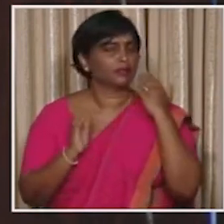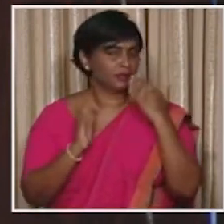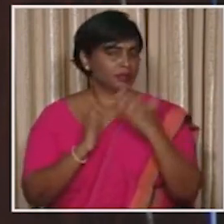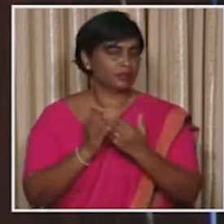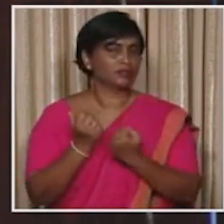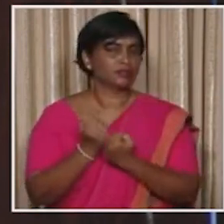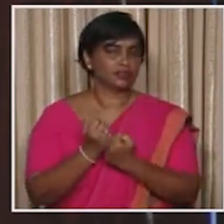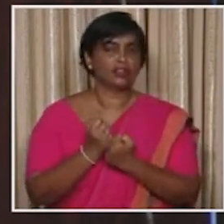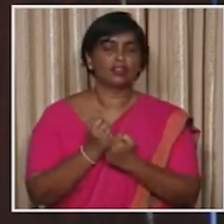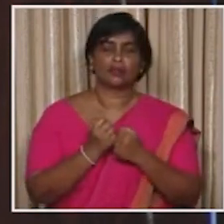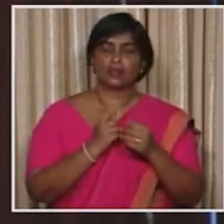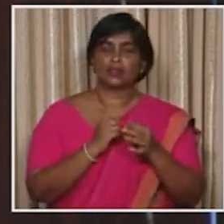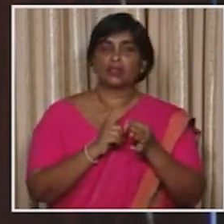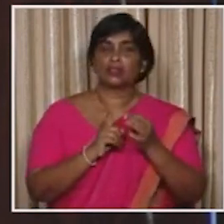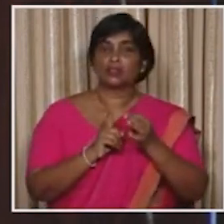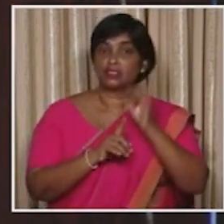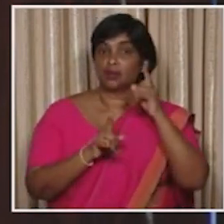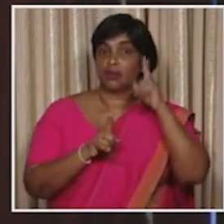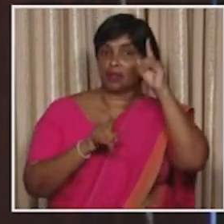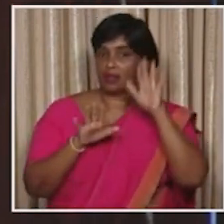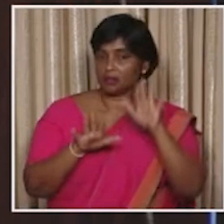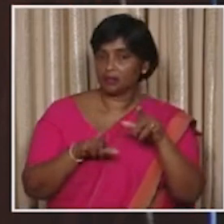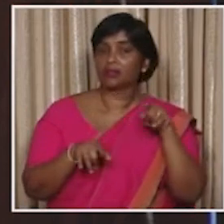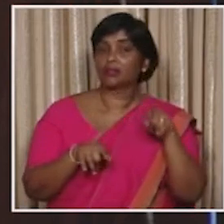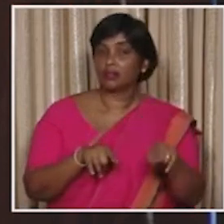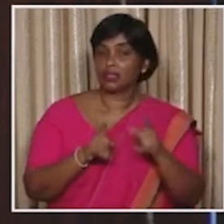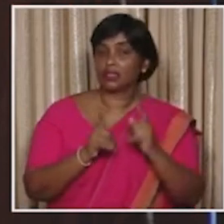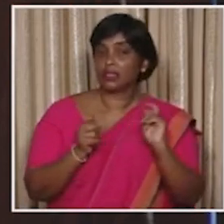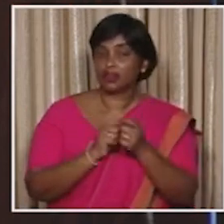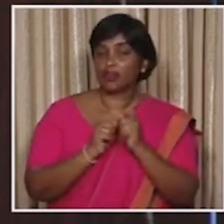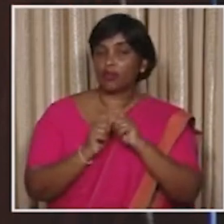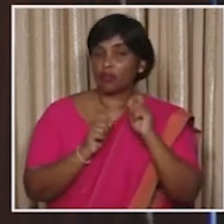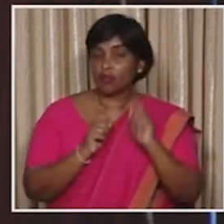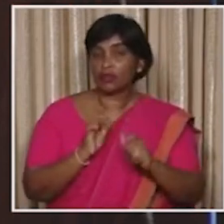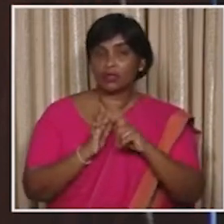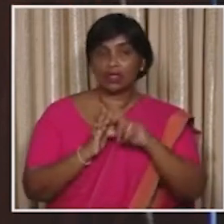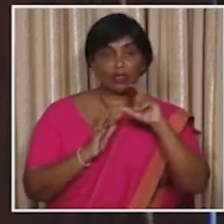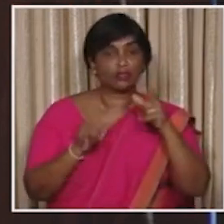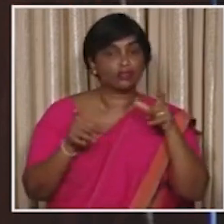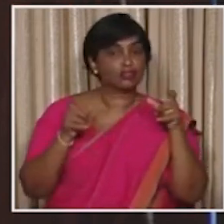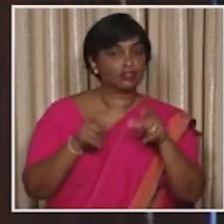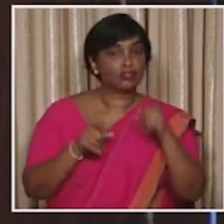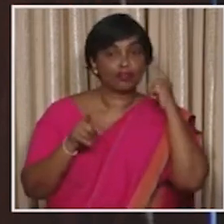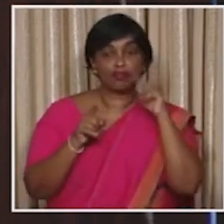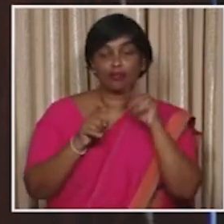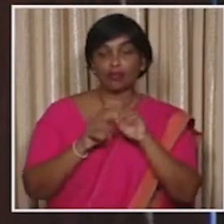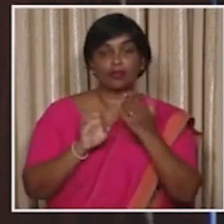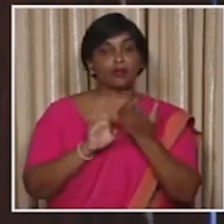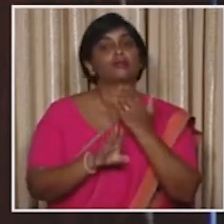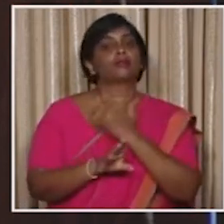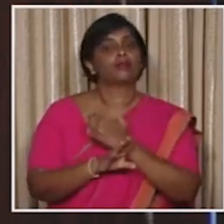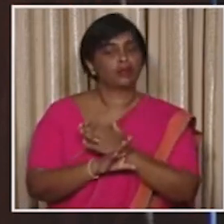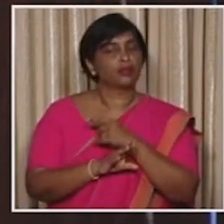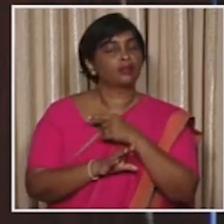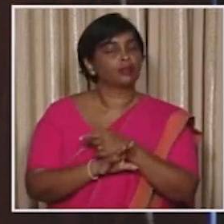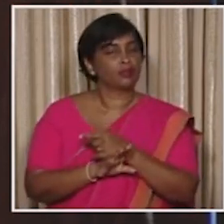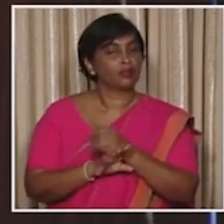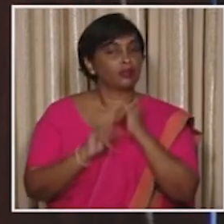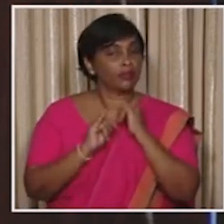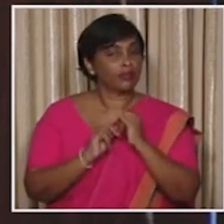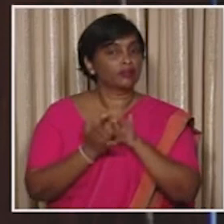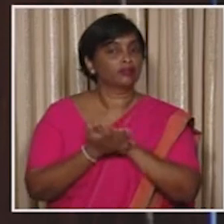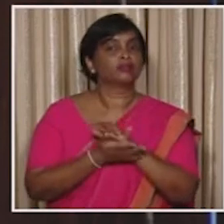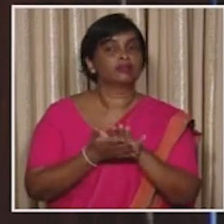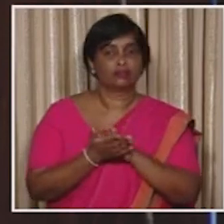සහයෝගය දුන්නේ. ඒක ජනාධිපතිතුමා ආශිර්වාදයෙන් මත. හැබැයි ක්‍රිකට් බෝඩ් එක ICC එක තානම් කළේ ඒ සිද්ධියට ඒකට ඉස්සෙල්ලා. ඒ නිසා වරද නිවැරදි